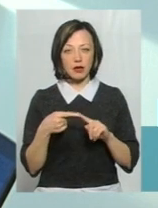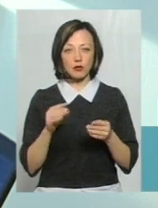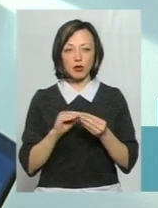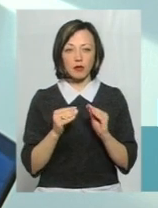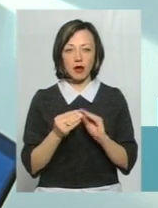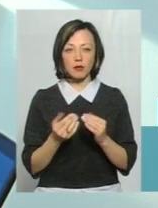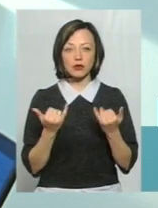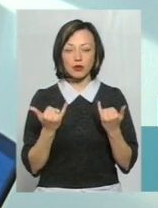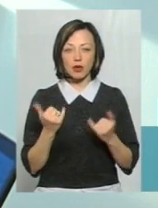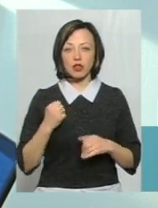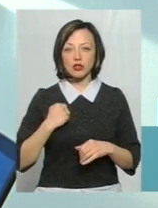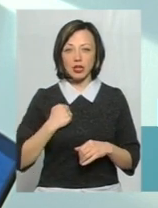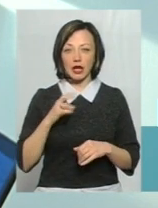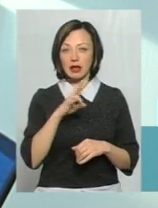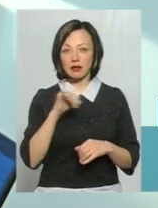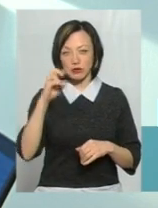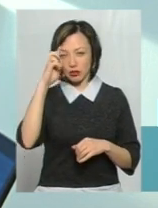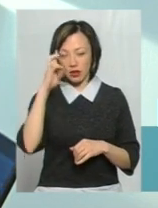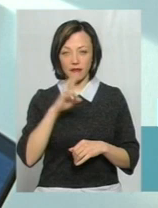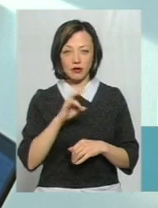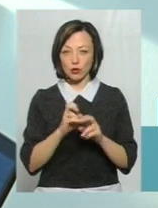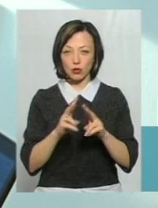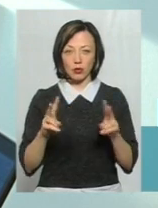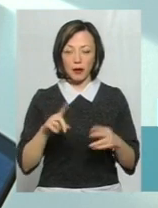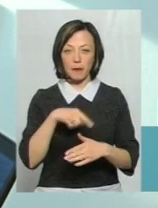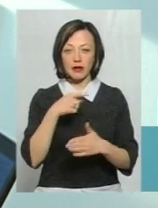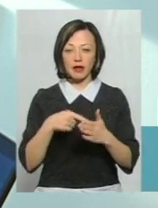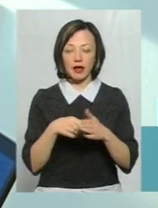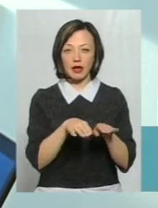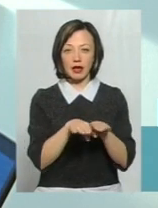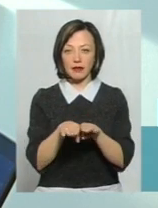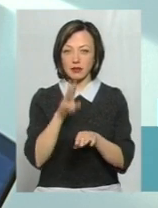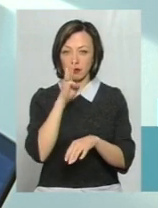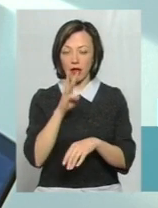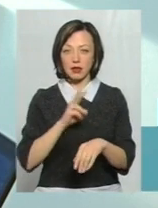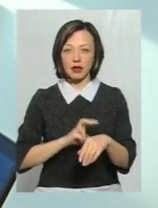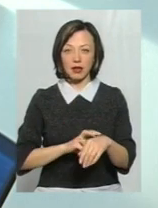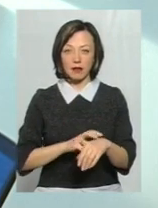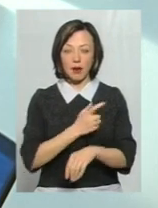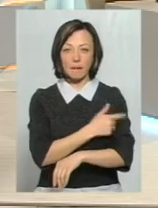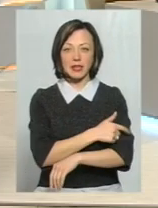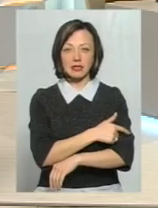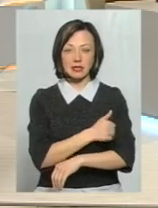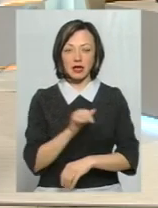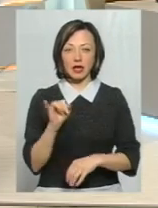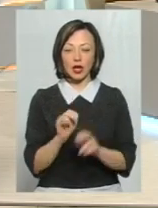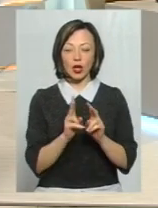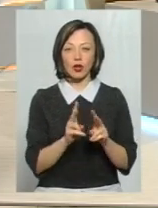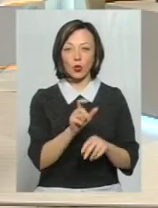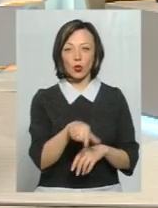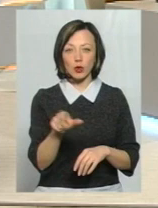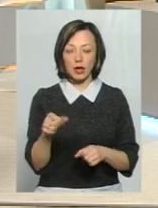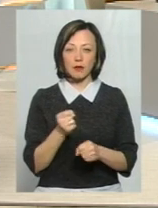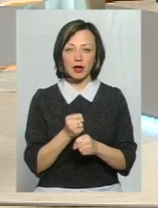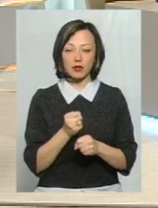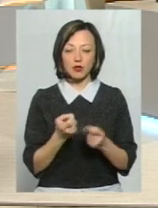яку сьогодні, на жаль, ні держава не вирішує, ніхто, це питання рівень заробітної плати лікарів, медсестер і тих людей, які